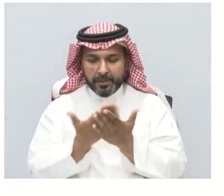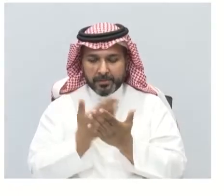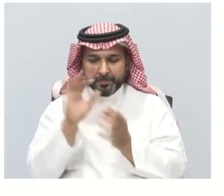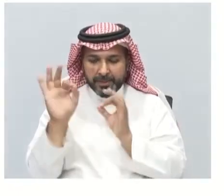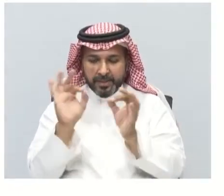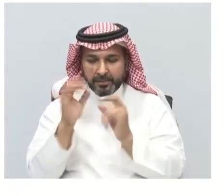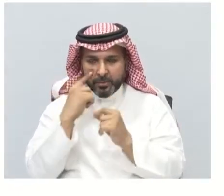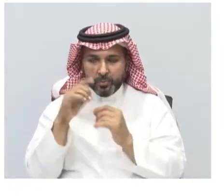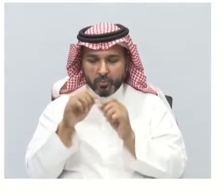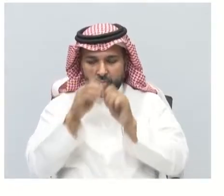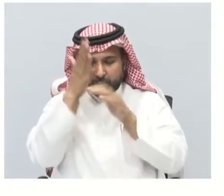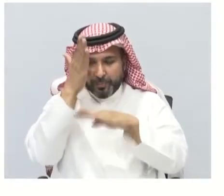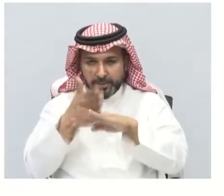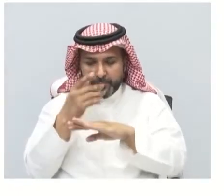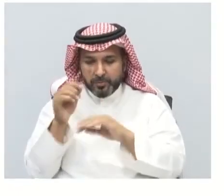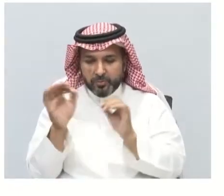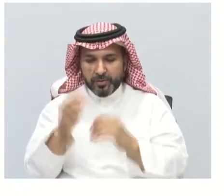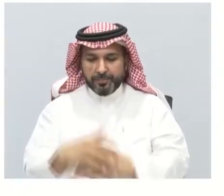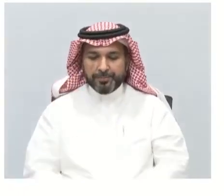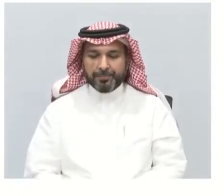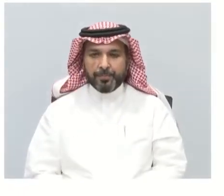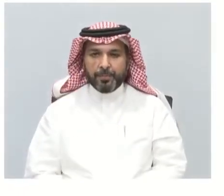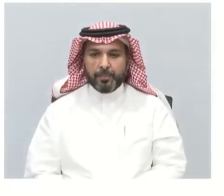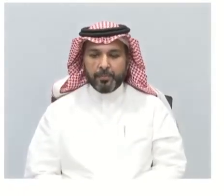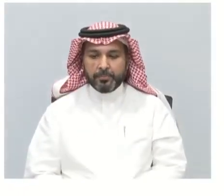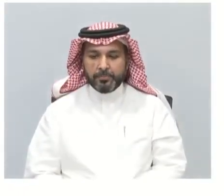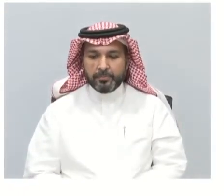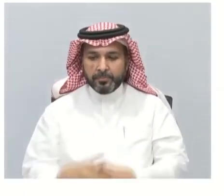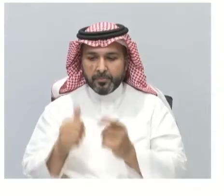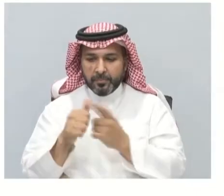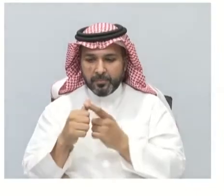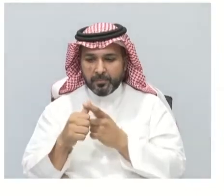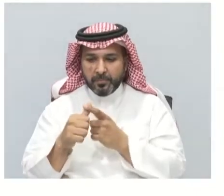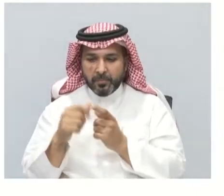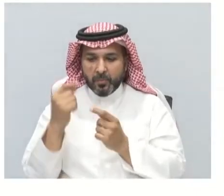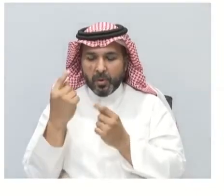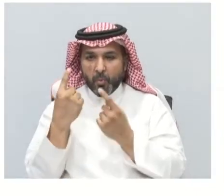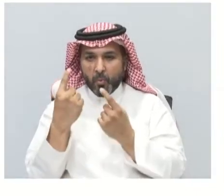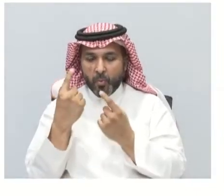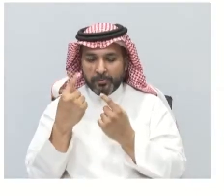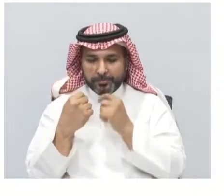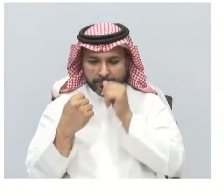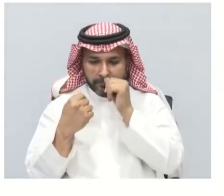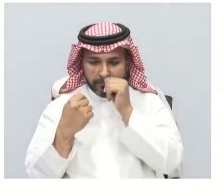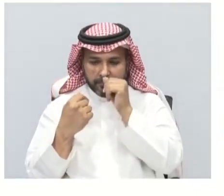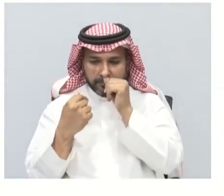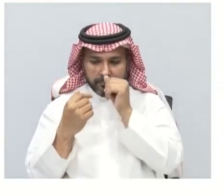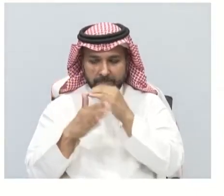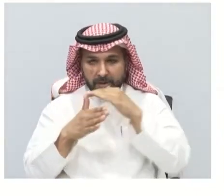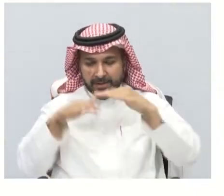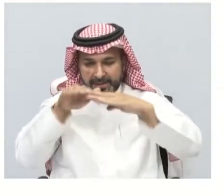ذلك راح اجيب البعد بينهم اذا هذه اول حاجه النقطه الاولى هي واحد واثنين هنا واحد